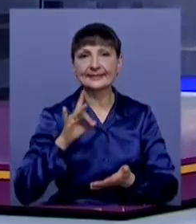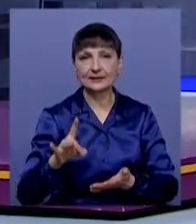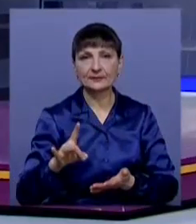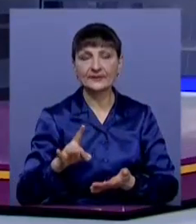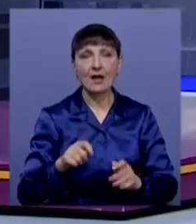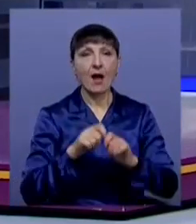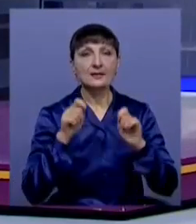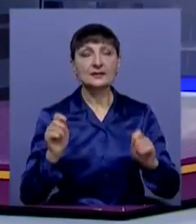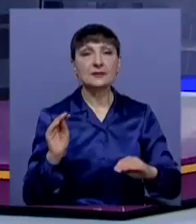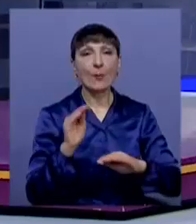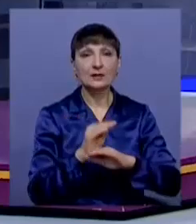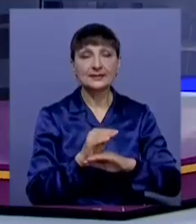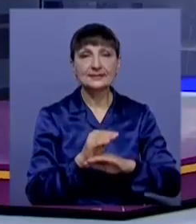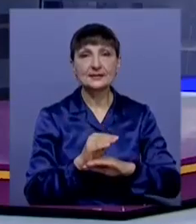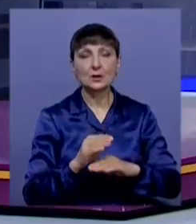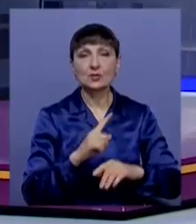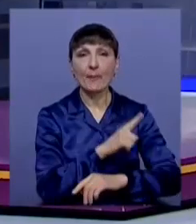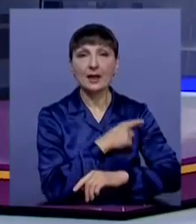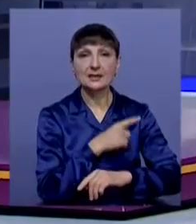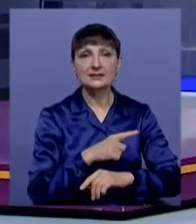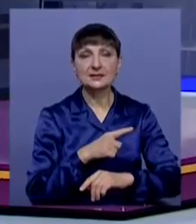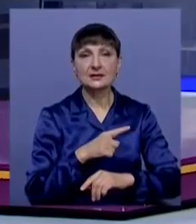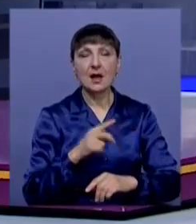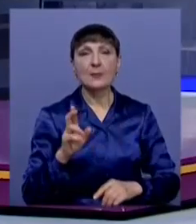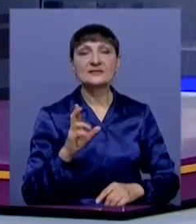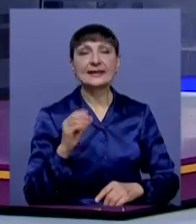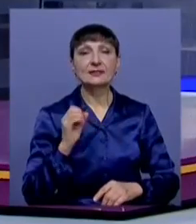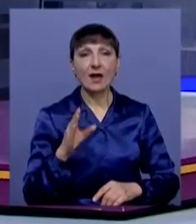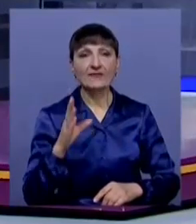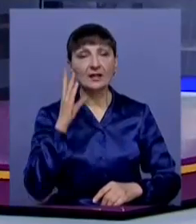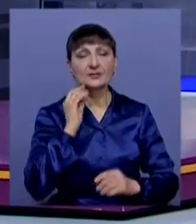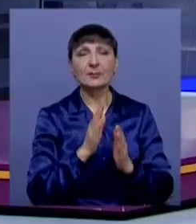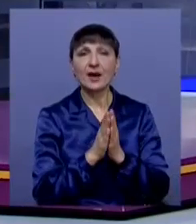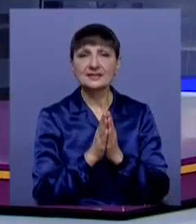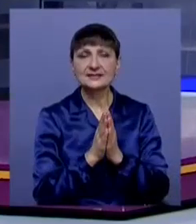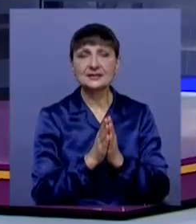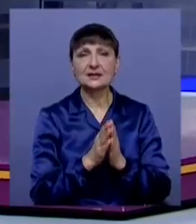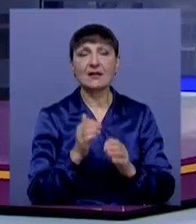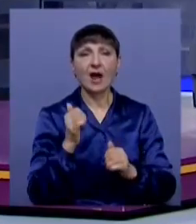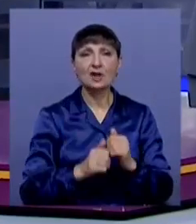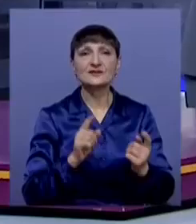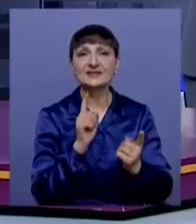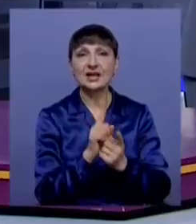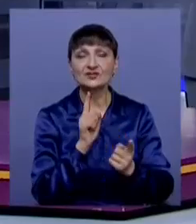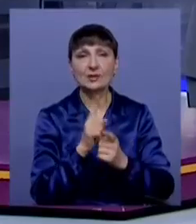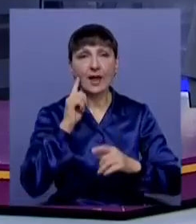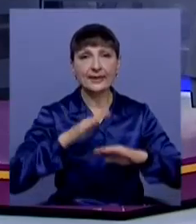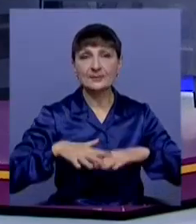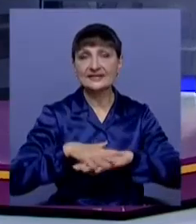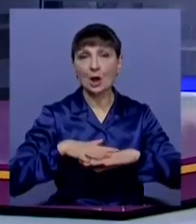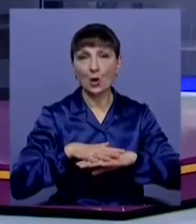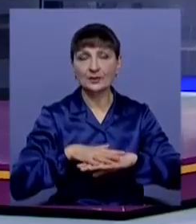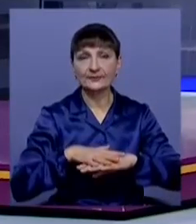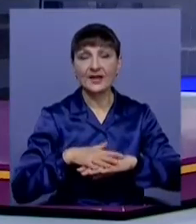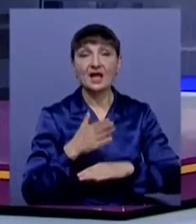Напомню, открыть дополнительные амбулатории Бахыджана Сагентаева алматинцы просили практически на каждой встрече акима с населением.